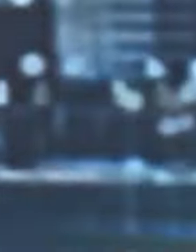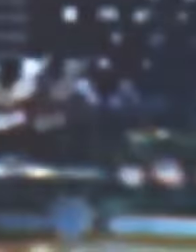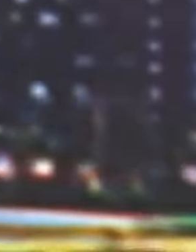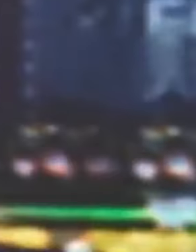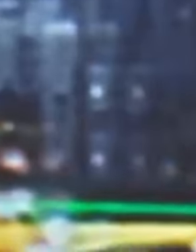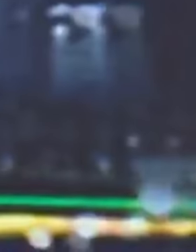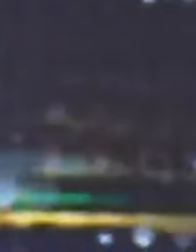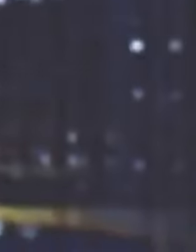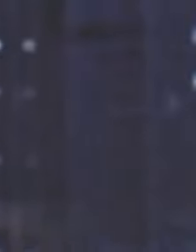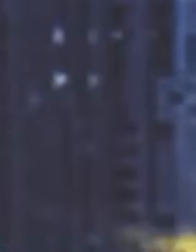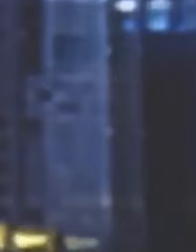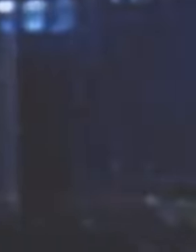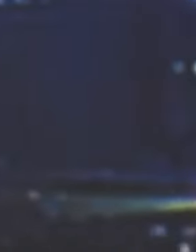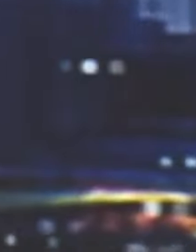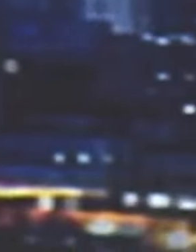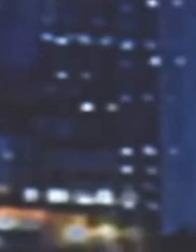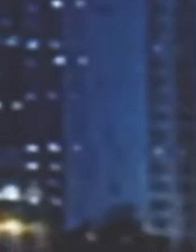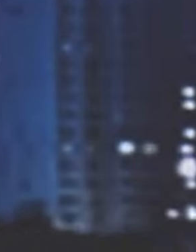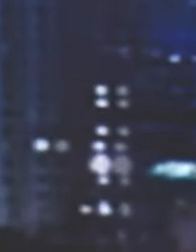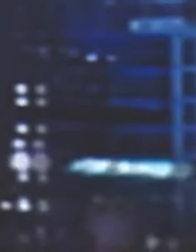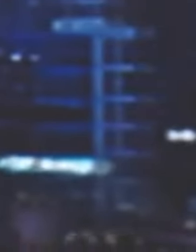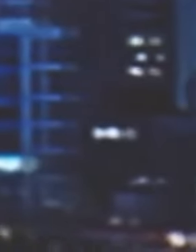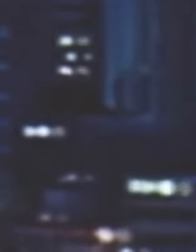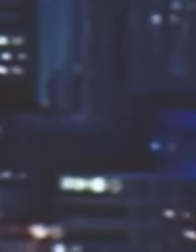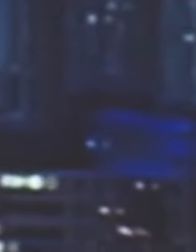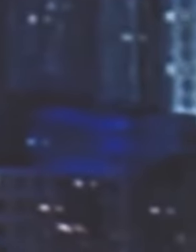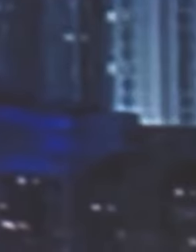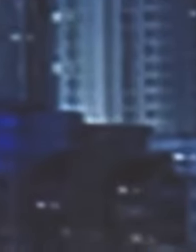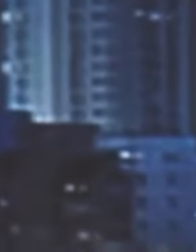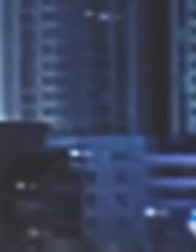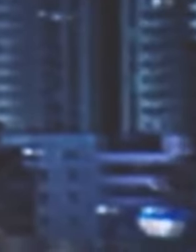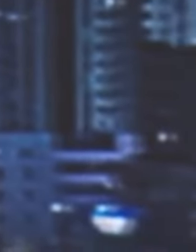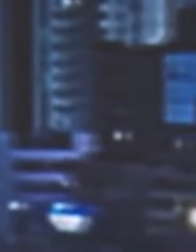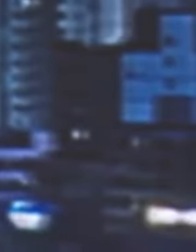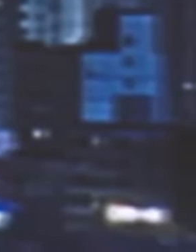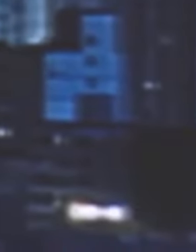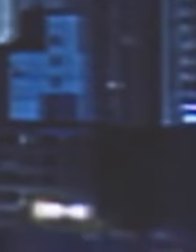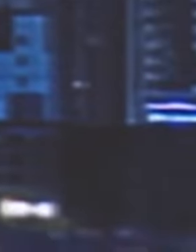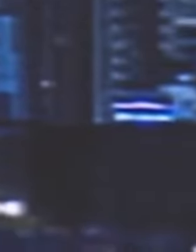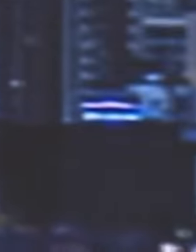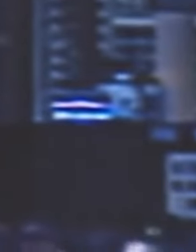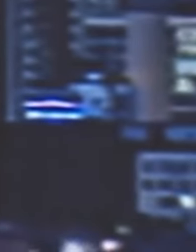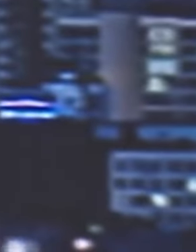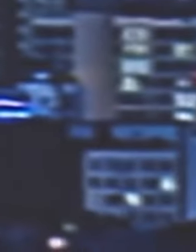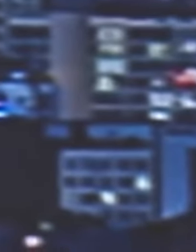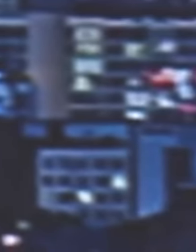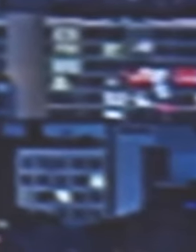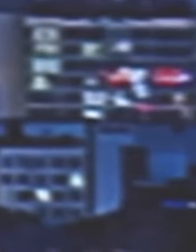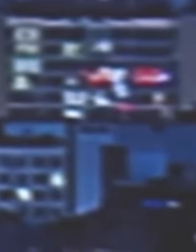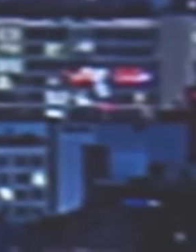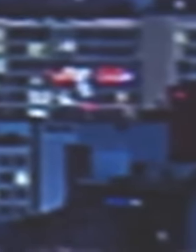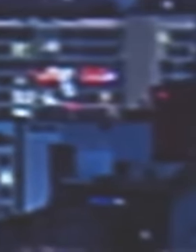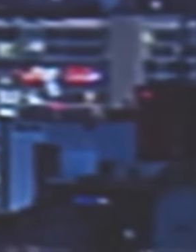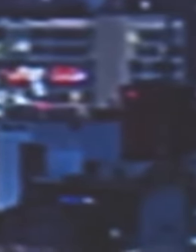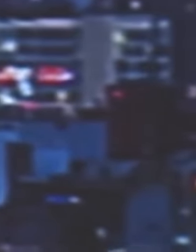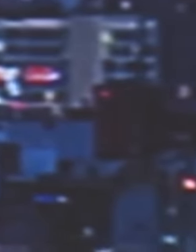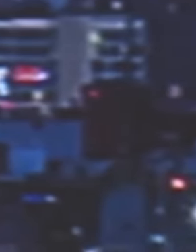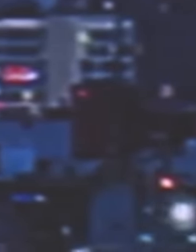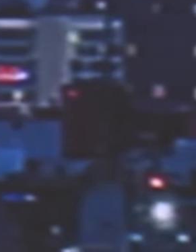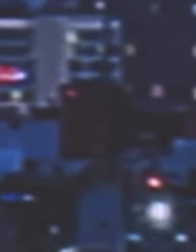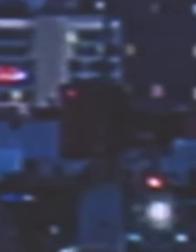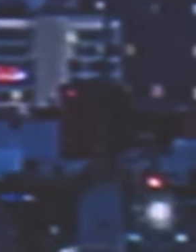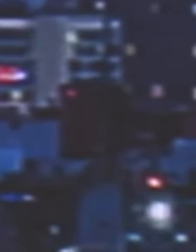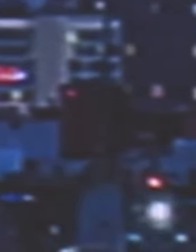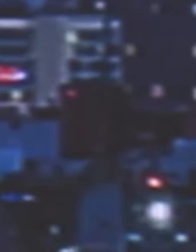있니다 JTBC 뉴스를 시청해 주셔서 고맙습니다 저희는 저녁 6시 50분 뉴스룸에서 뵙겠습니다